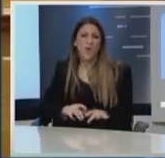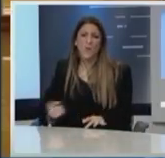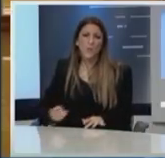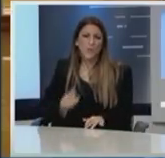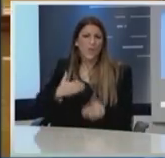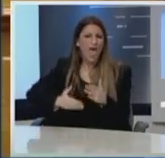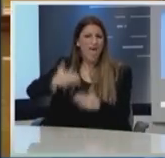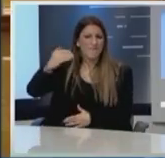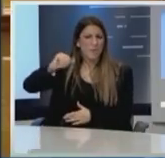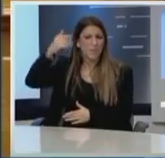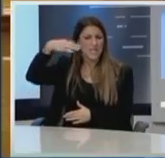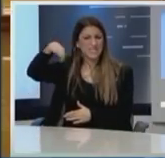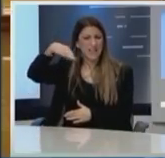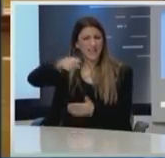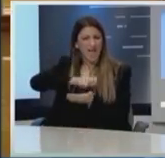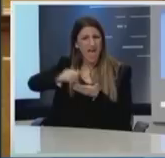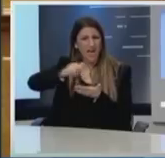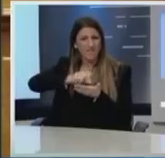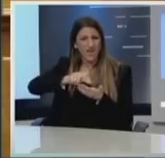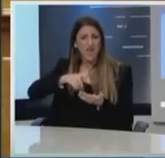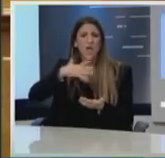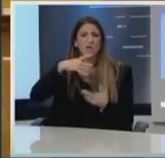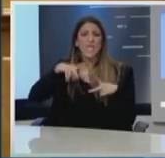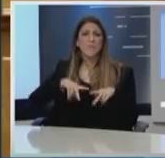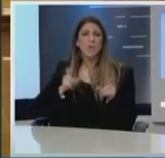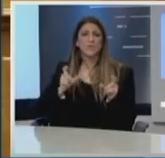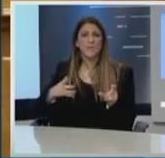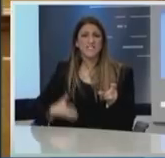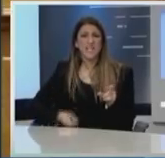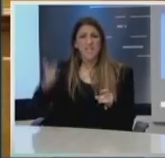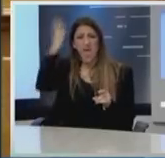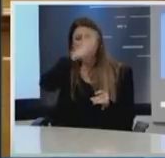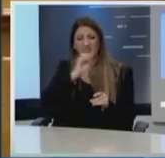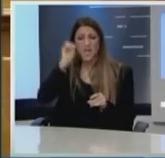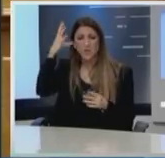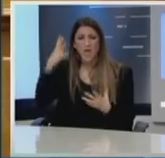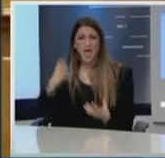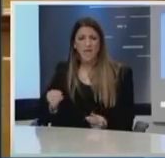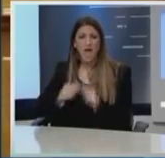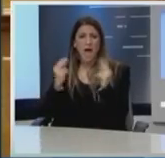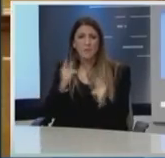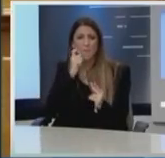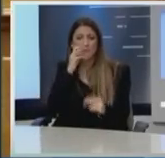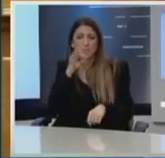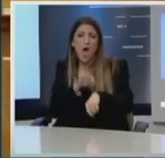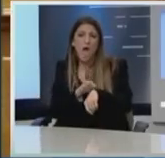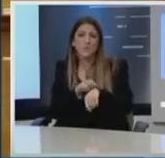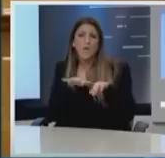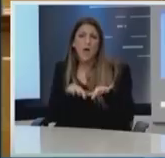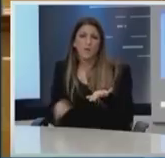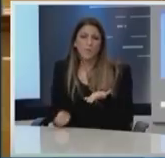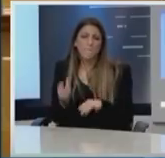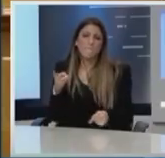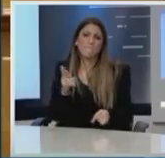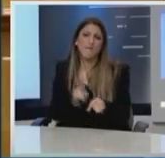των νέων ότι ο Καμένος έχει offshore. Με ελέγξατε από το 2009 μέχρι το